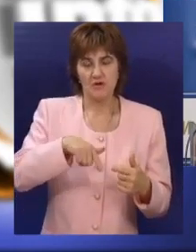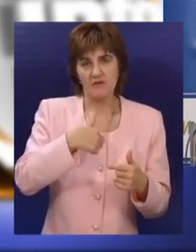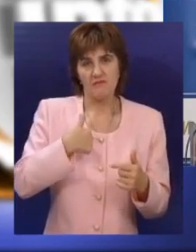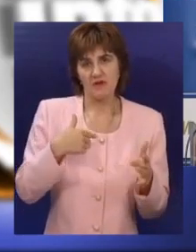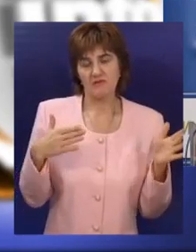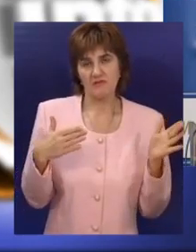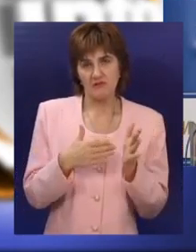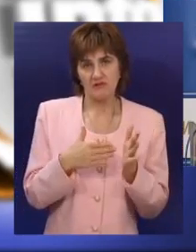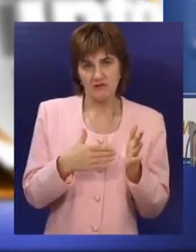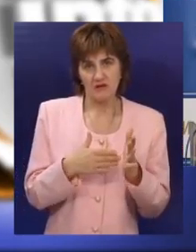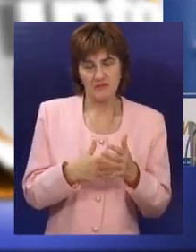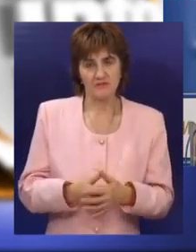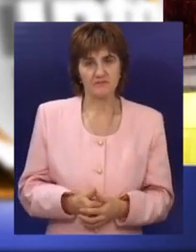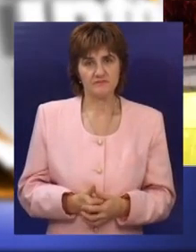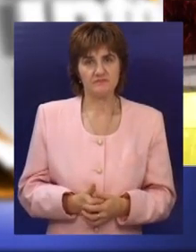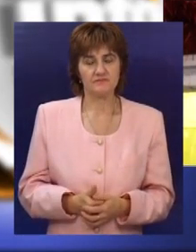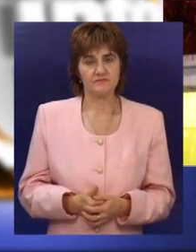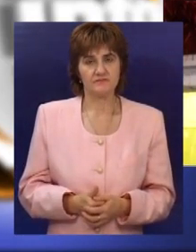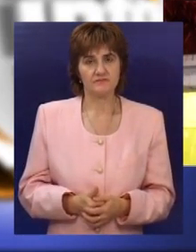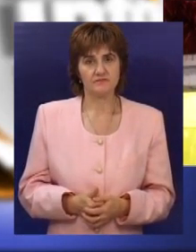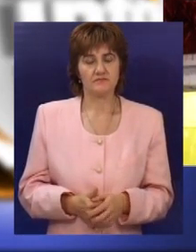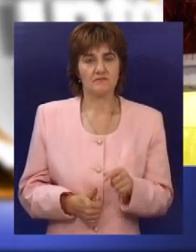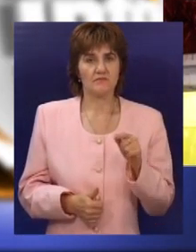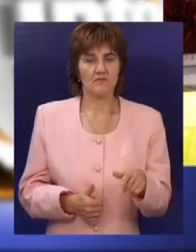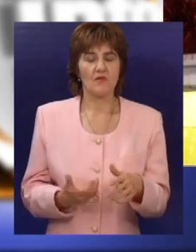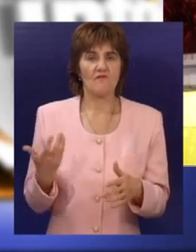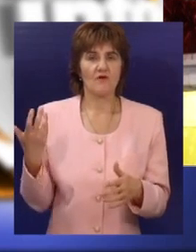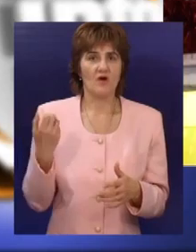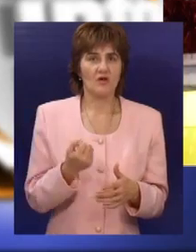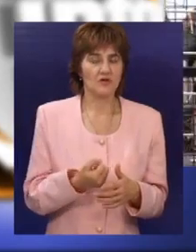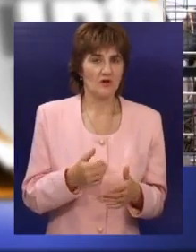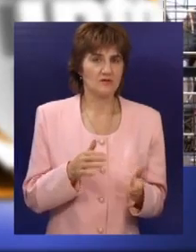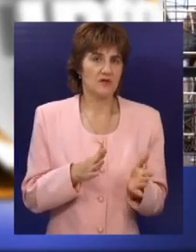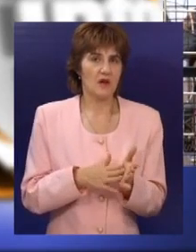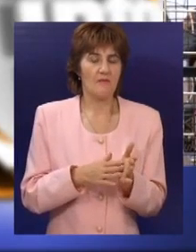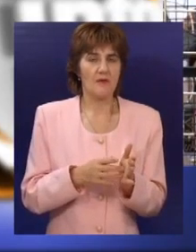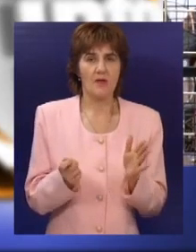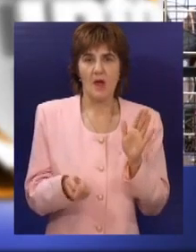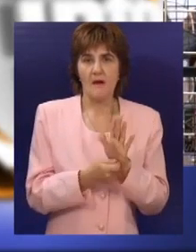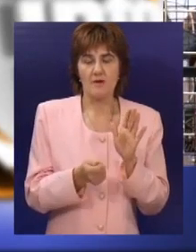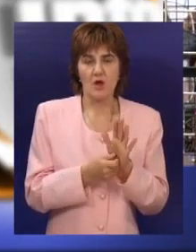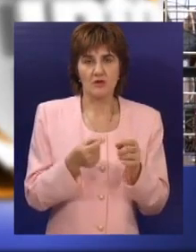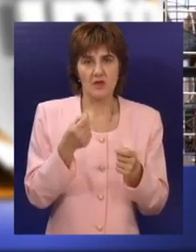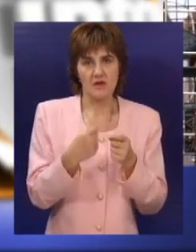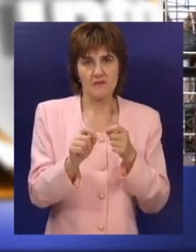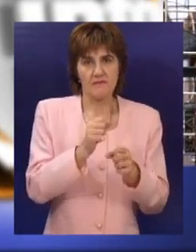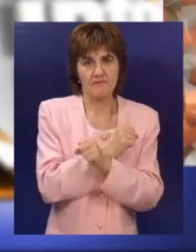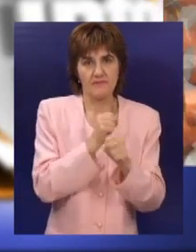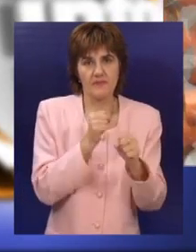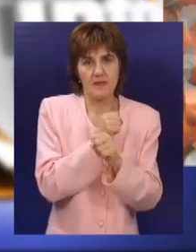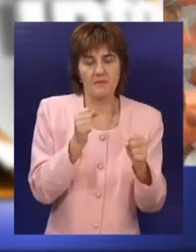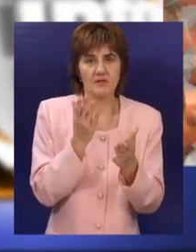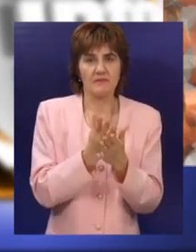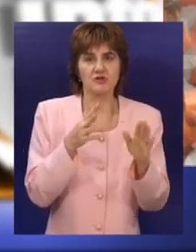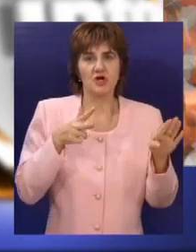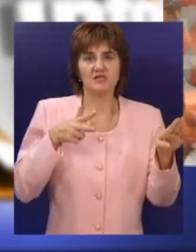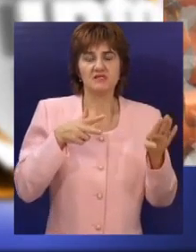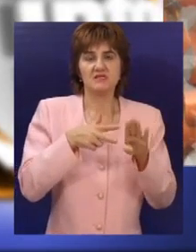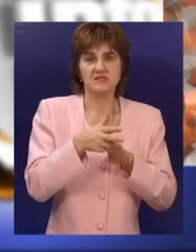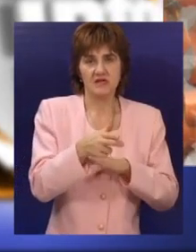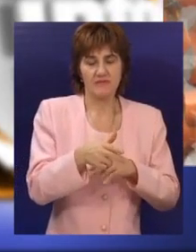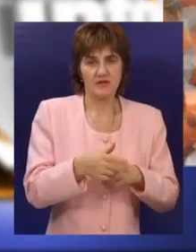sastavni deo kulture i tradicije. Winterfest donosi još jednu novinu. Prodaja petardi, odnosno pirotehničkih